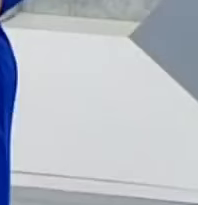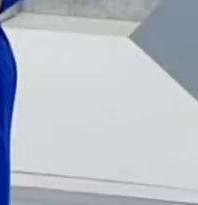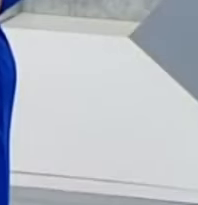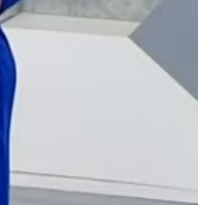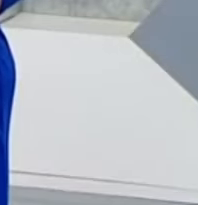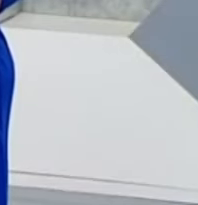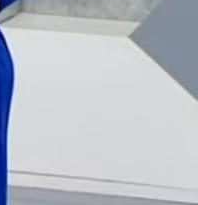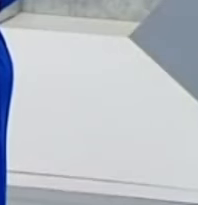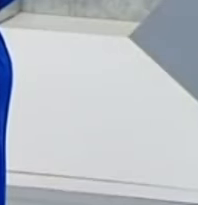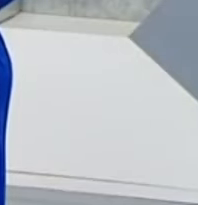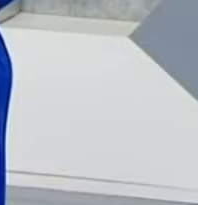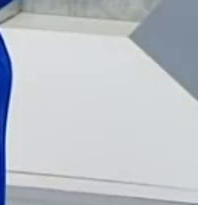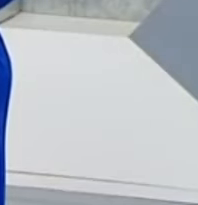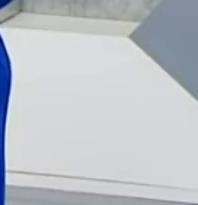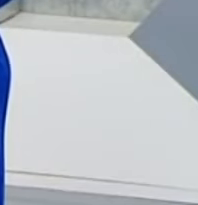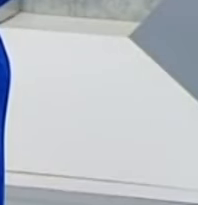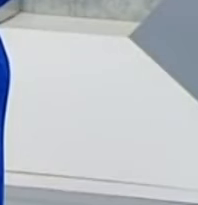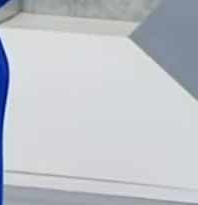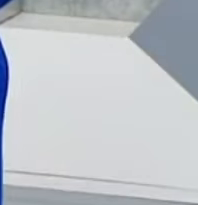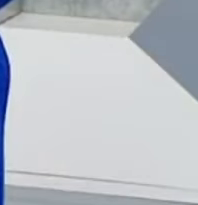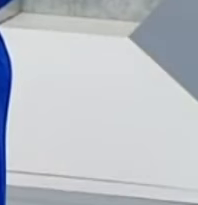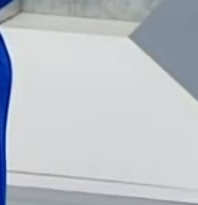tv at sa www.gmanews.tv